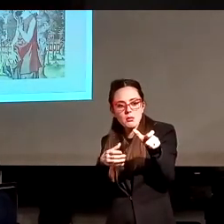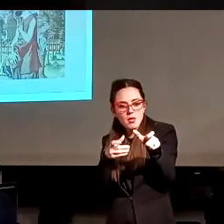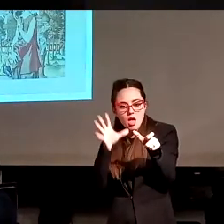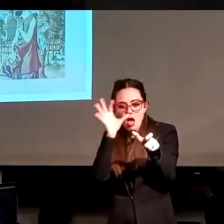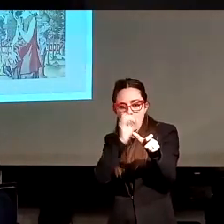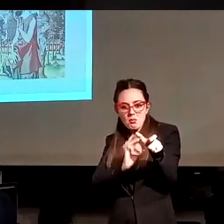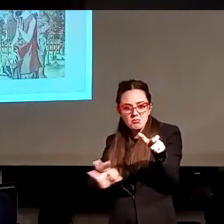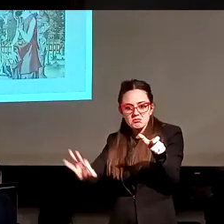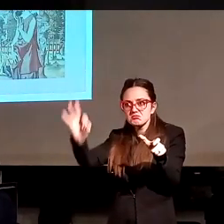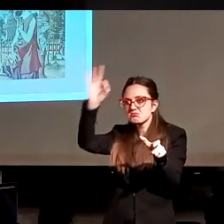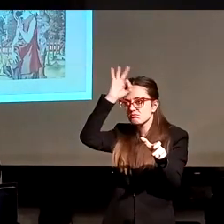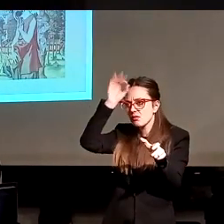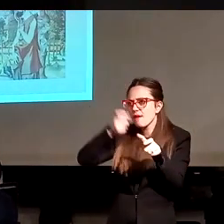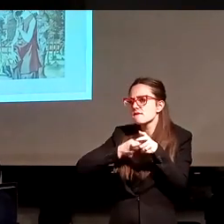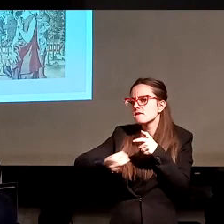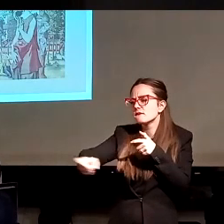interminabili